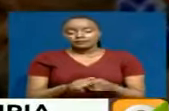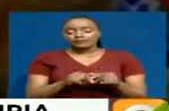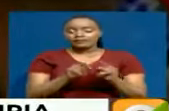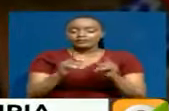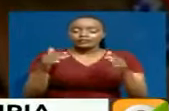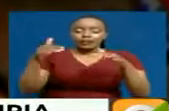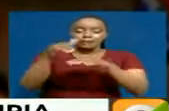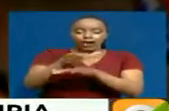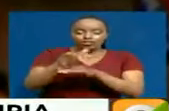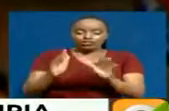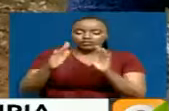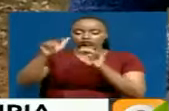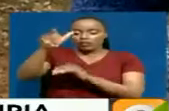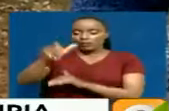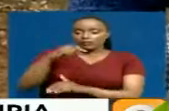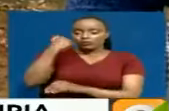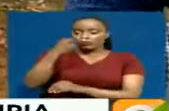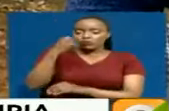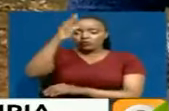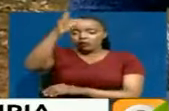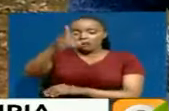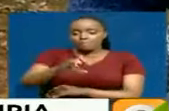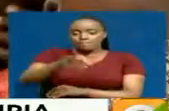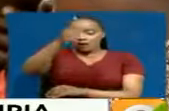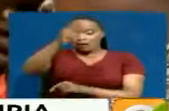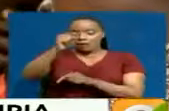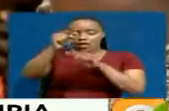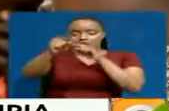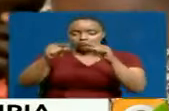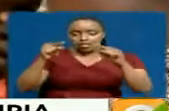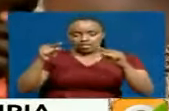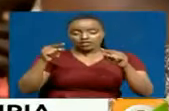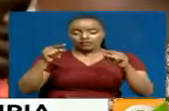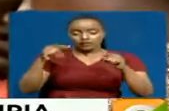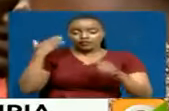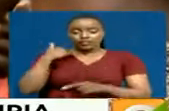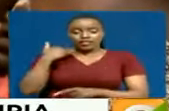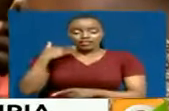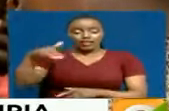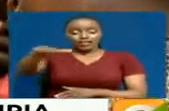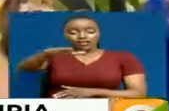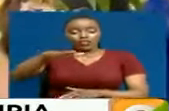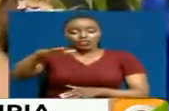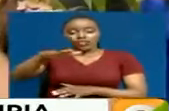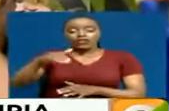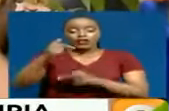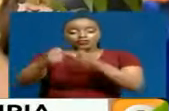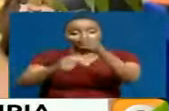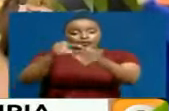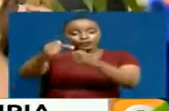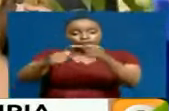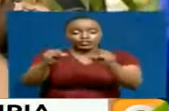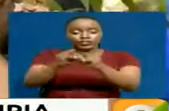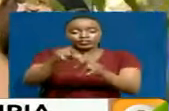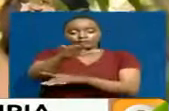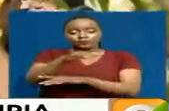hafla ya mazishi ya mmoja wa waathiriwa aliyepigwa risasi na kuuawa na wahalifu eneo hili ilikuwa